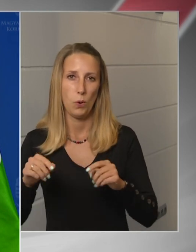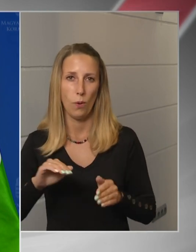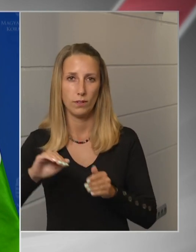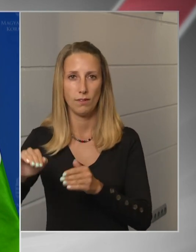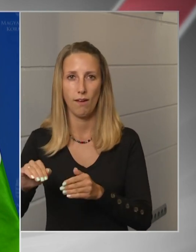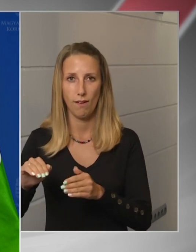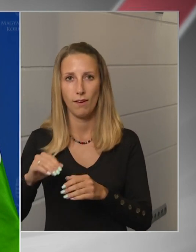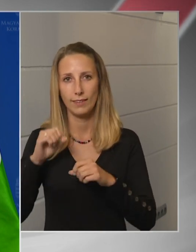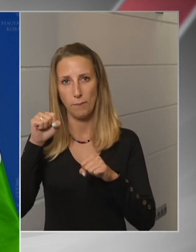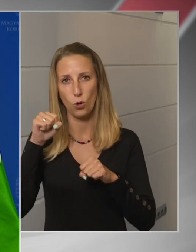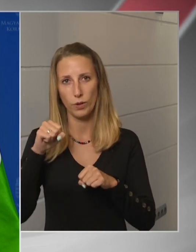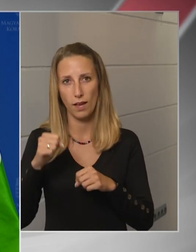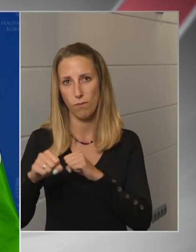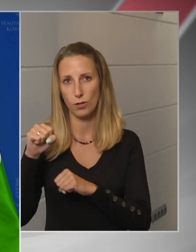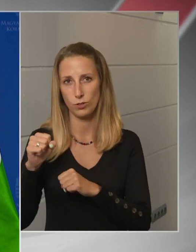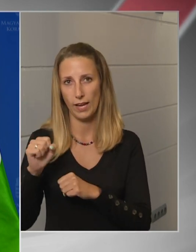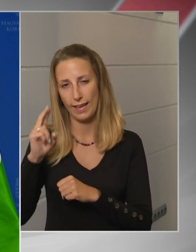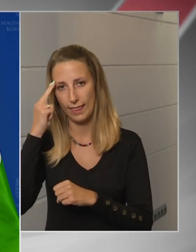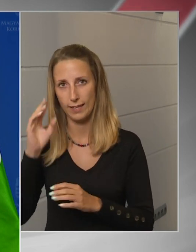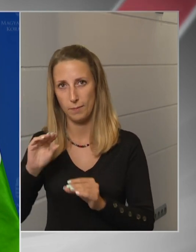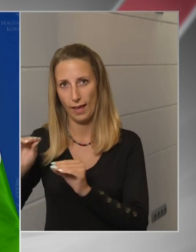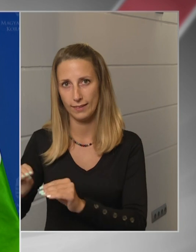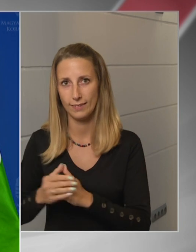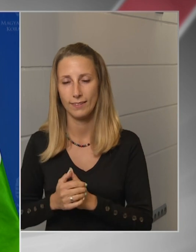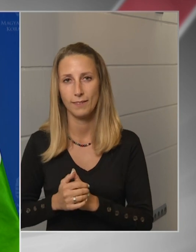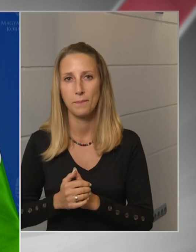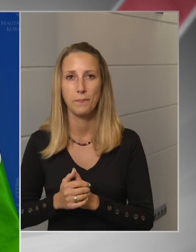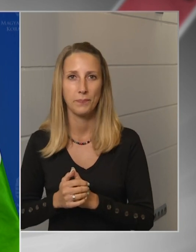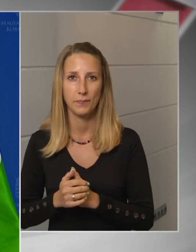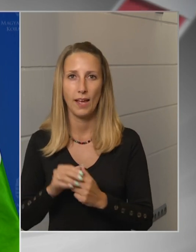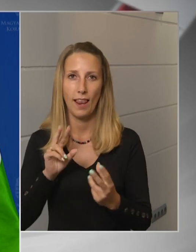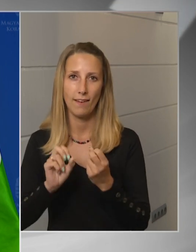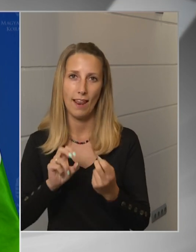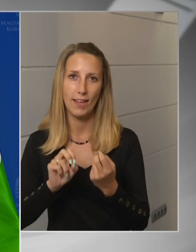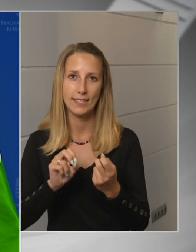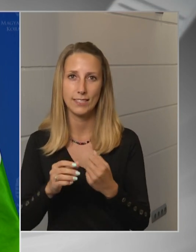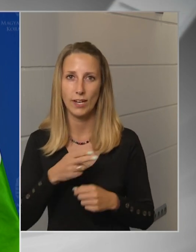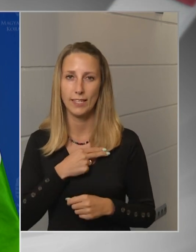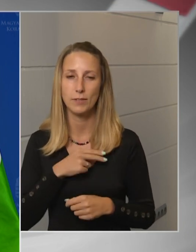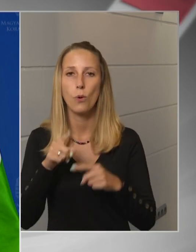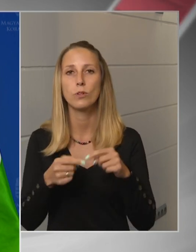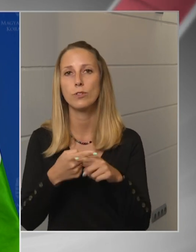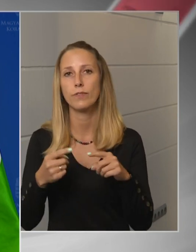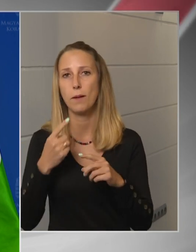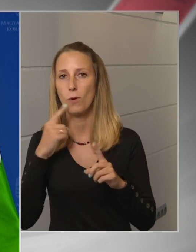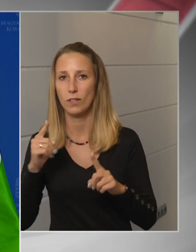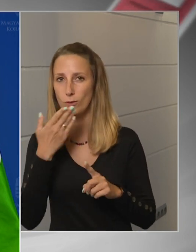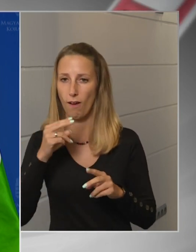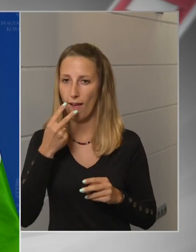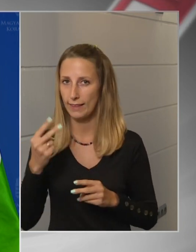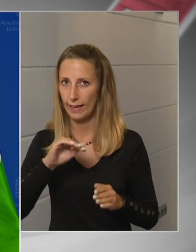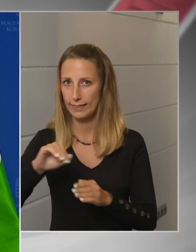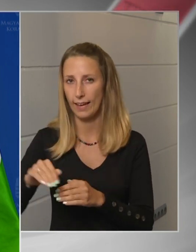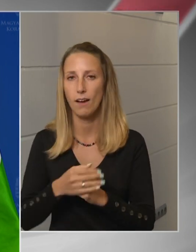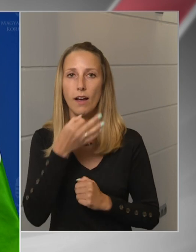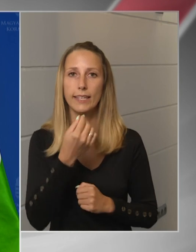Demagógia bajnokság egyében, ami mindenféleképpen a benevezésre érdemes, de hogyha ezt az utolsó félmondattal elténgytek, akkor is a kérdés maga